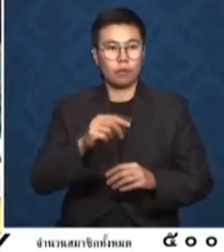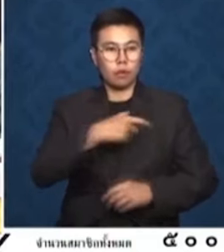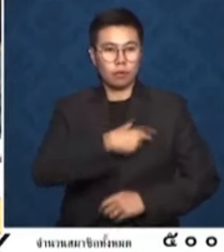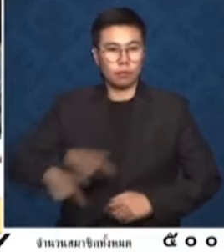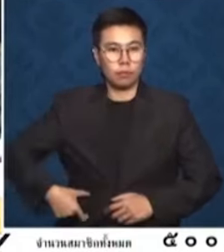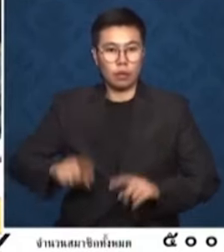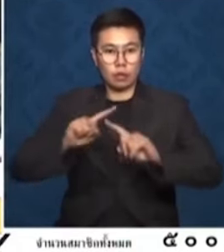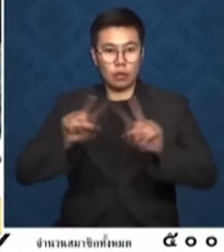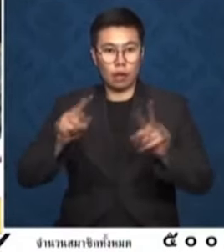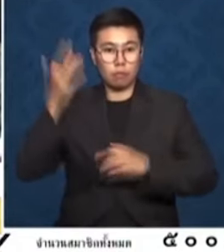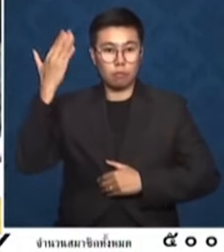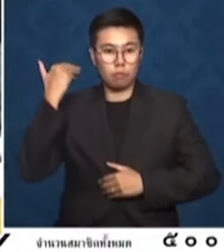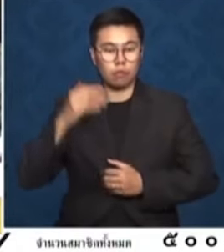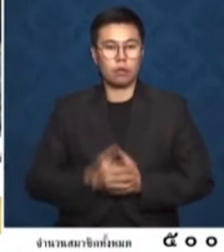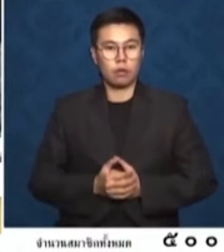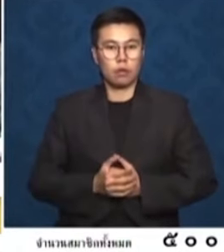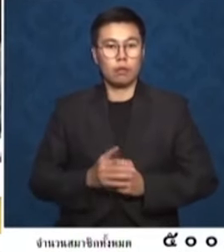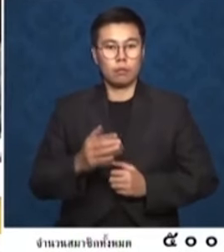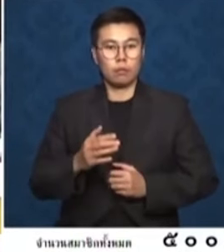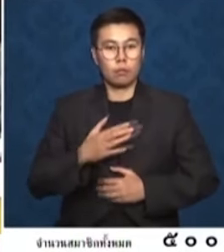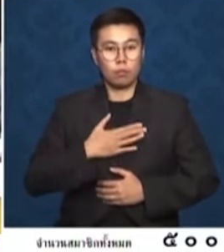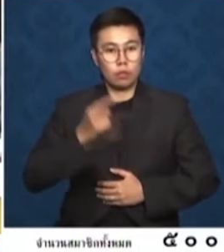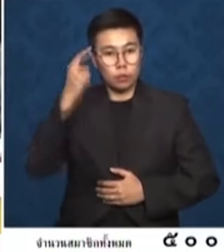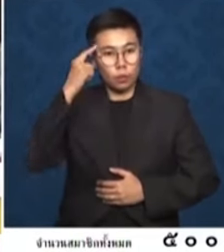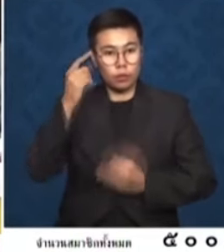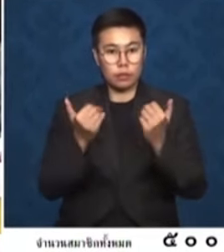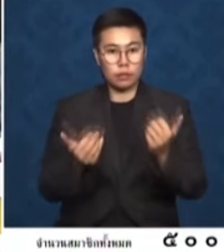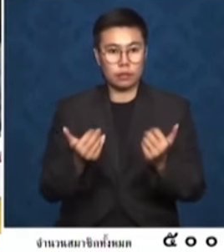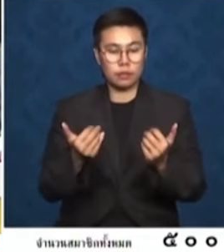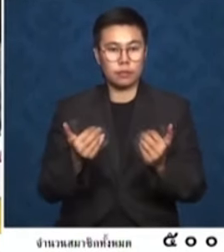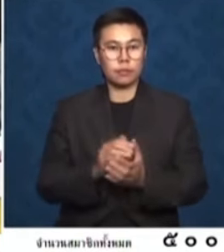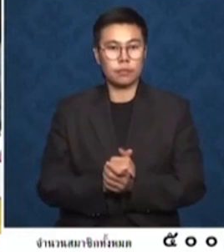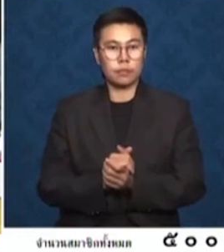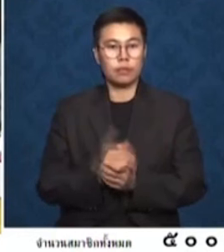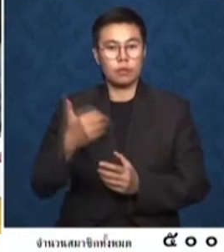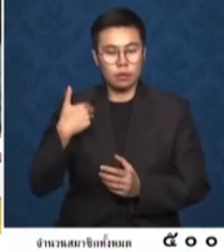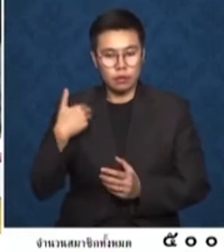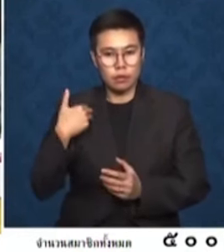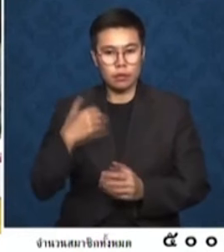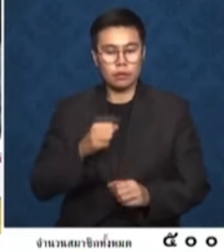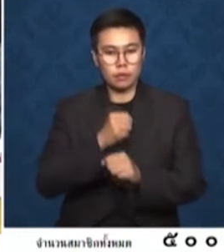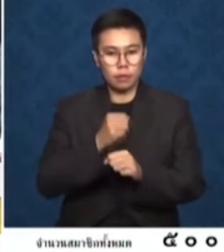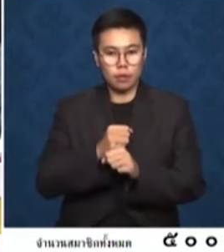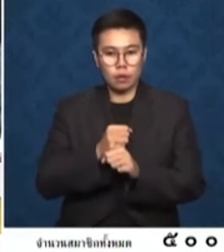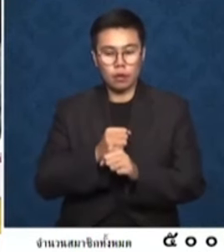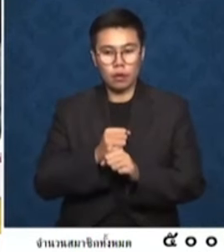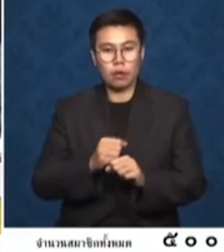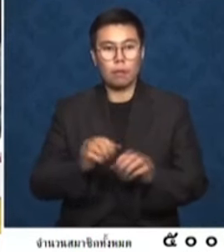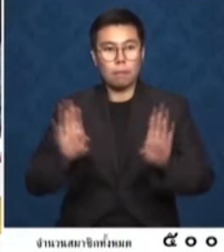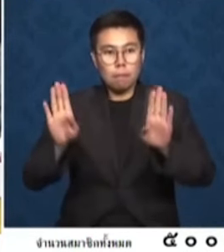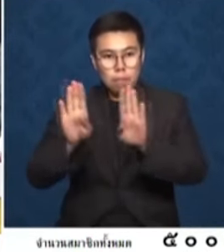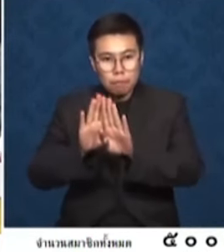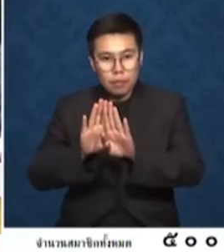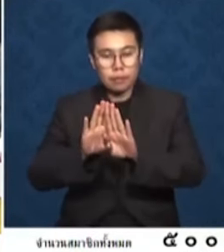อดีตเยอะนะครับผมว่าในขณะนี้เนี่ยมีการผ่อนปนในด้านการปิดการจราจรมากขึ้น